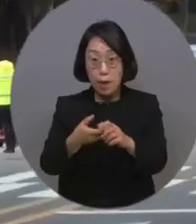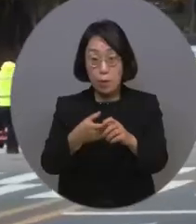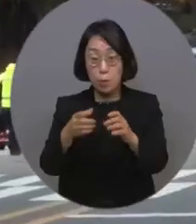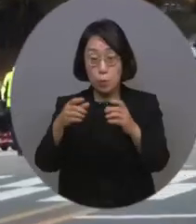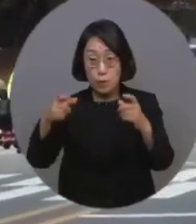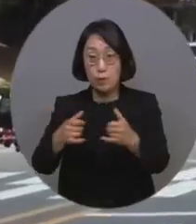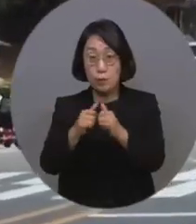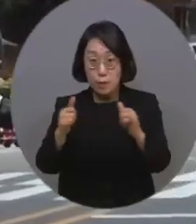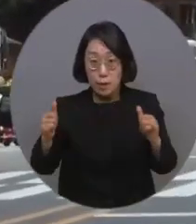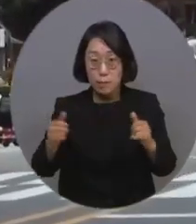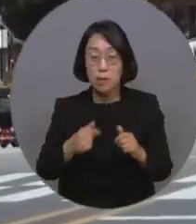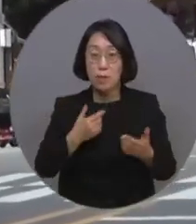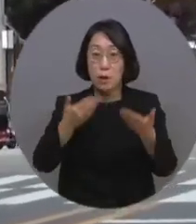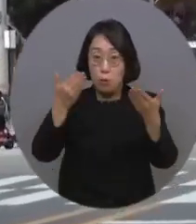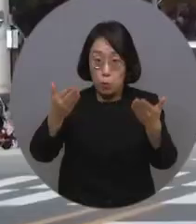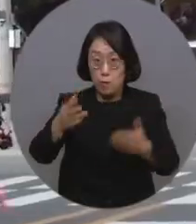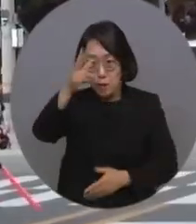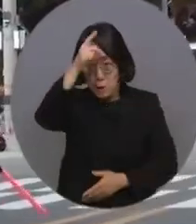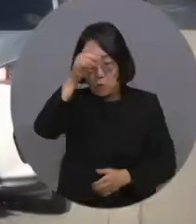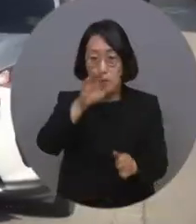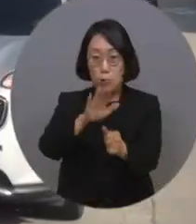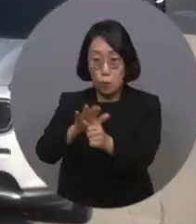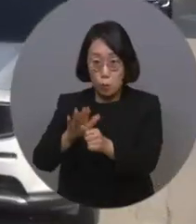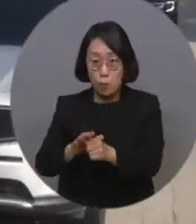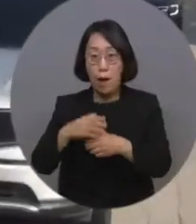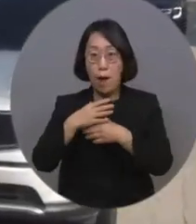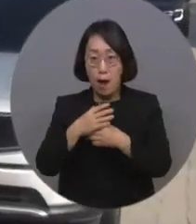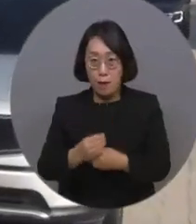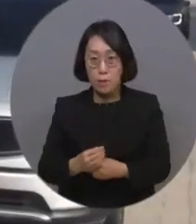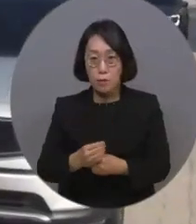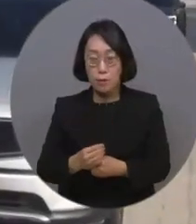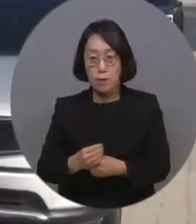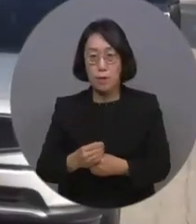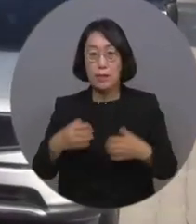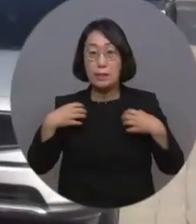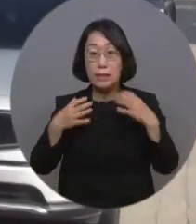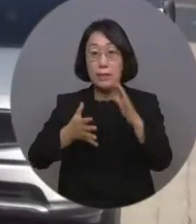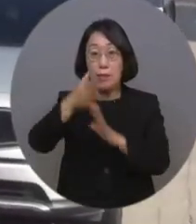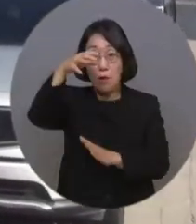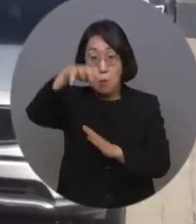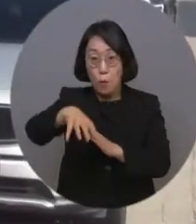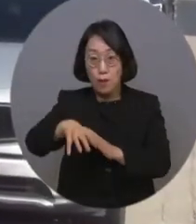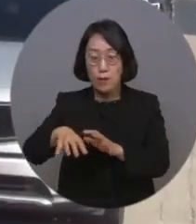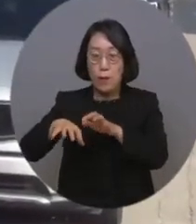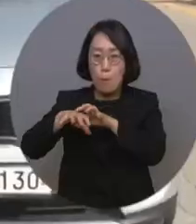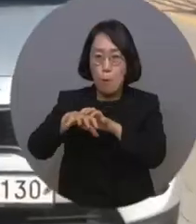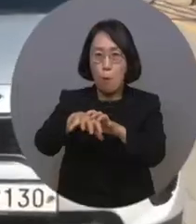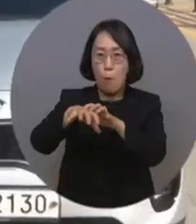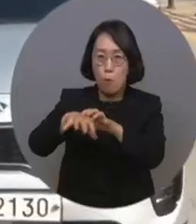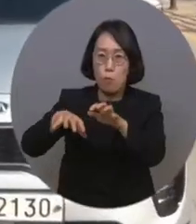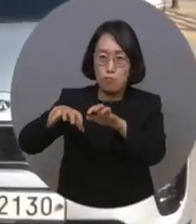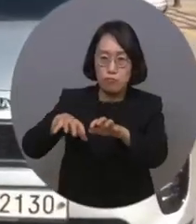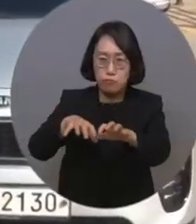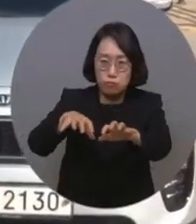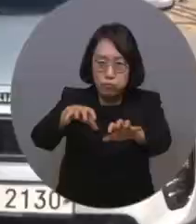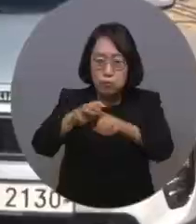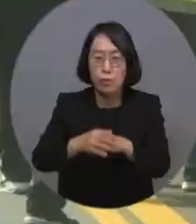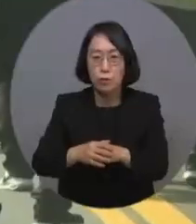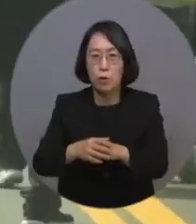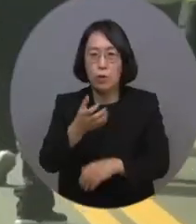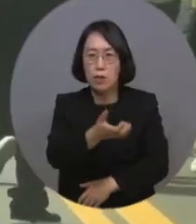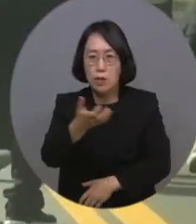경찰과 자원봉사자들의 안전한 지원 속에서 시청까지 5km의 도로를 행진하며 이동의